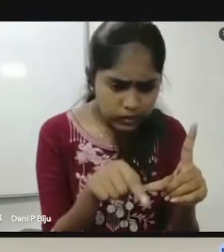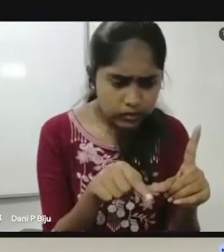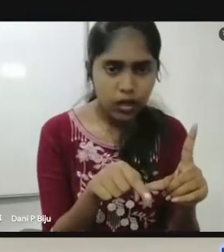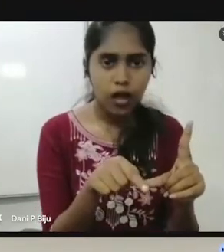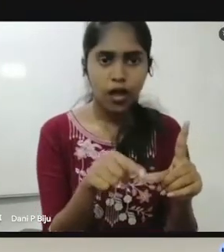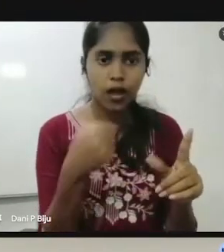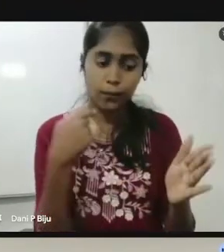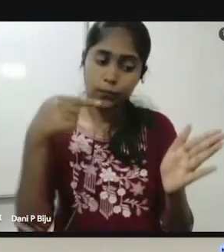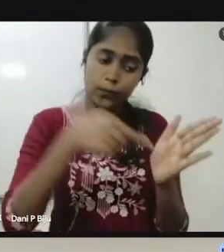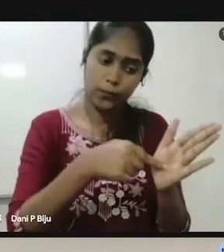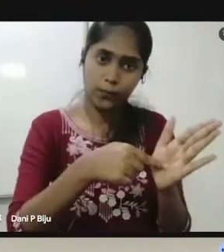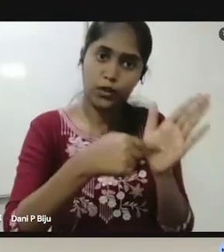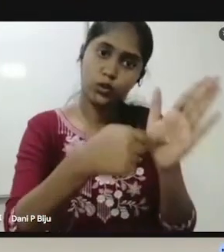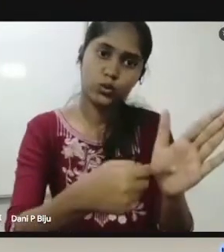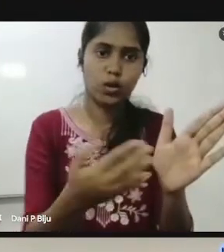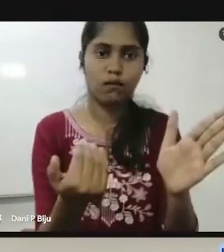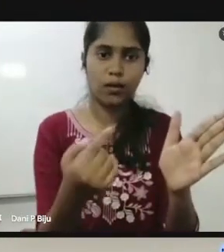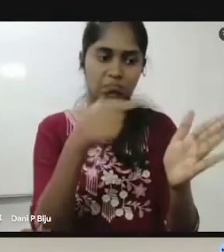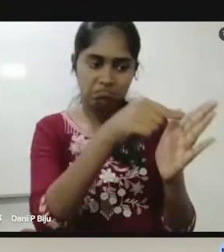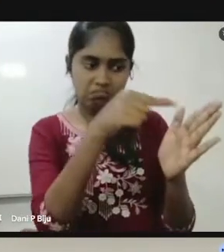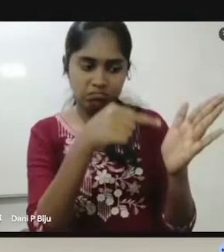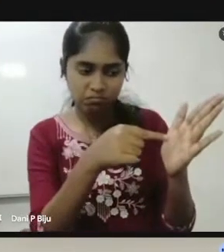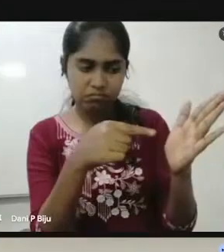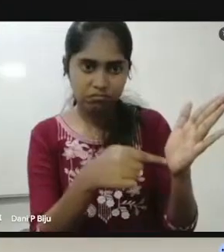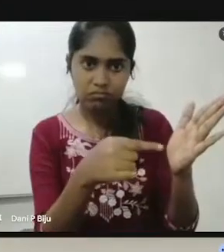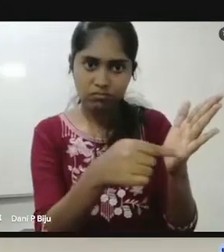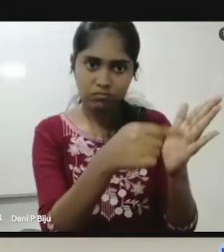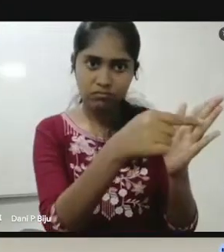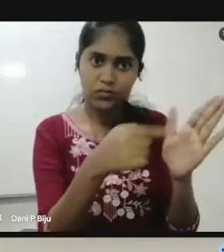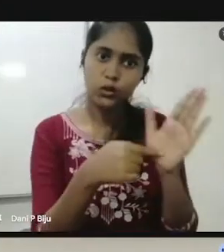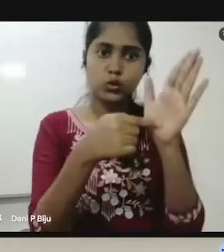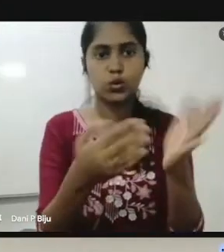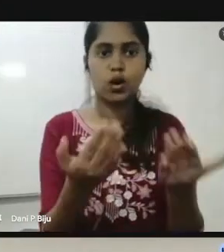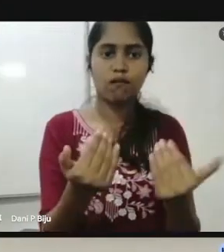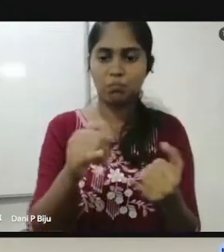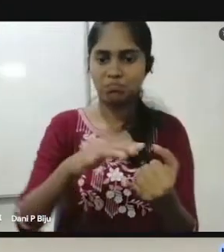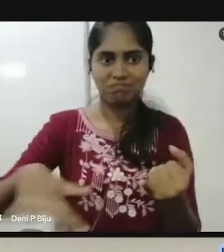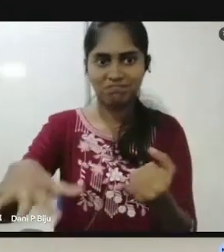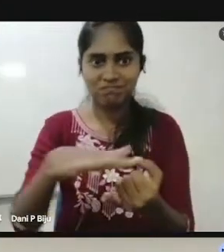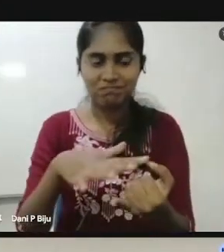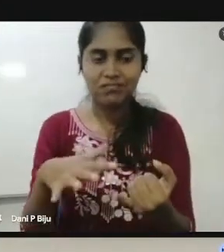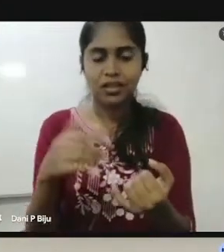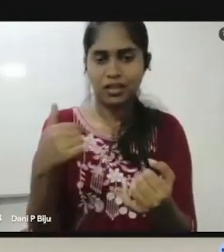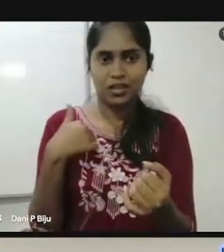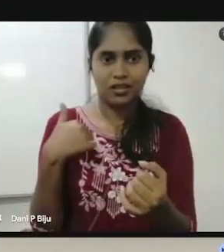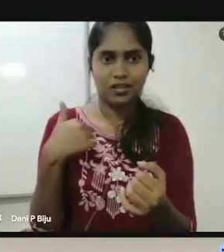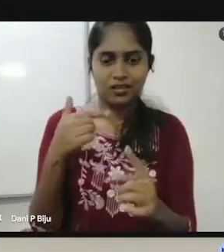നമുക്ക് ചൂണ്ടിക്കാണിച്ച് കമ്മ്യൂണിക്കേറ്റ് ചെയ്യാം. അപ്പം നമ്മളുടെ കമ്മ്യൂണിക്കേഷൻ പാർട്ട്ണർ, നമ്മുടെ ചുറ്റും ഇരിക്കുന്ന ആൾക്കാർക്ക് നമ്മൾ എന്തിലേക്കാണോ